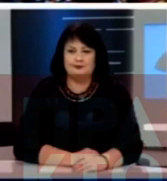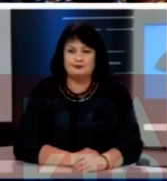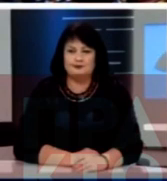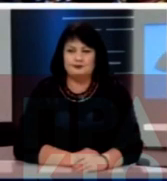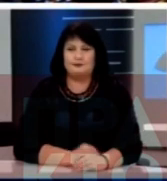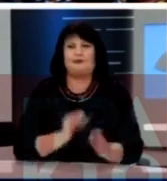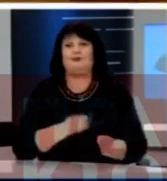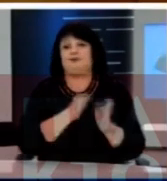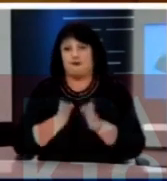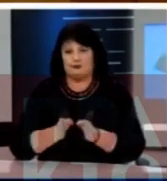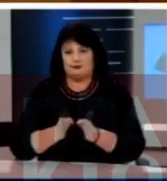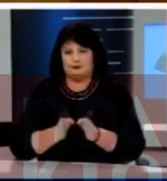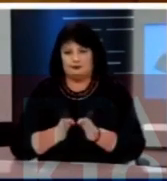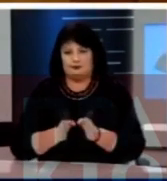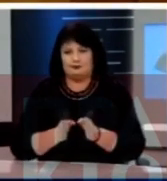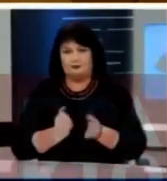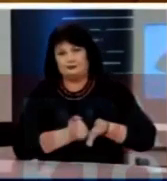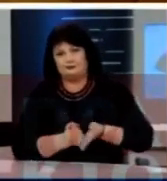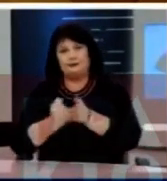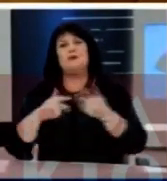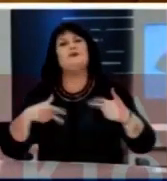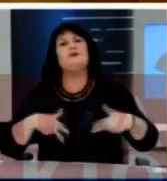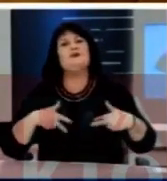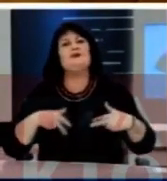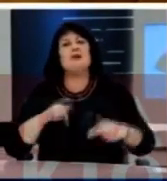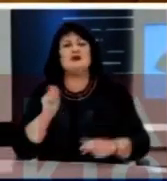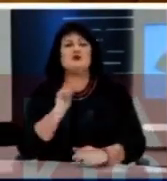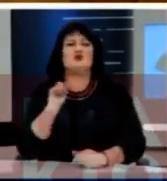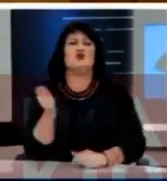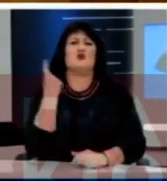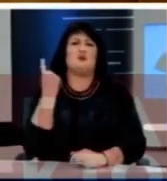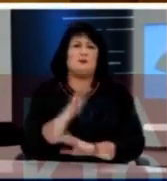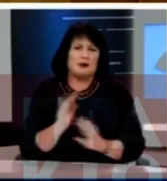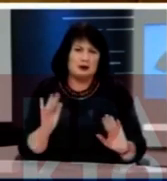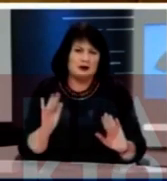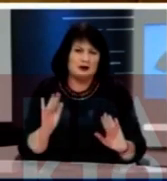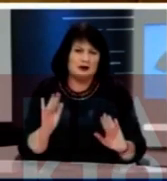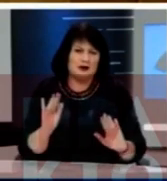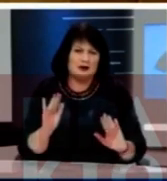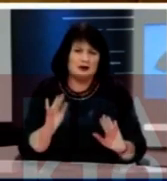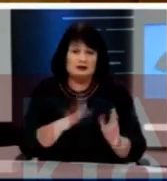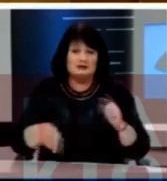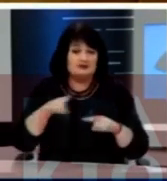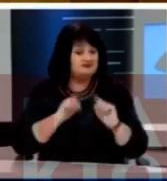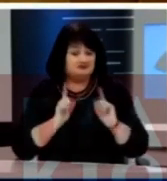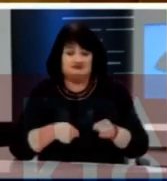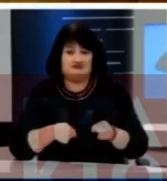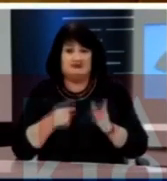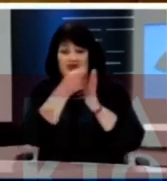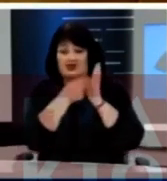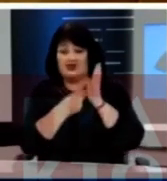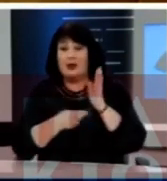Και παράλληλα, στηρίζει μια κυβέρνηση κουρελού, χωρίς λαϊκή εντολή και με επιζήμια ατζέντα.